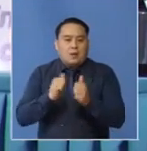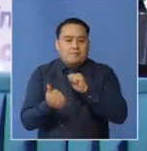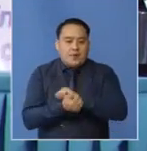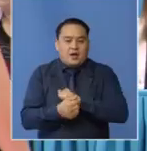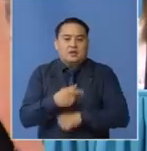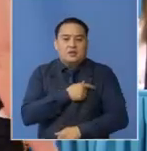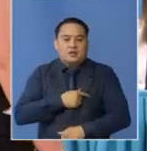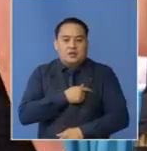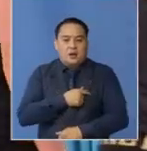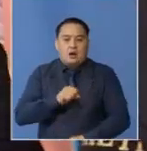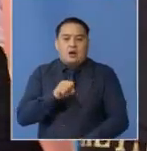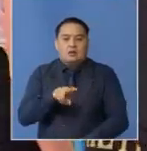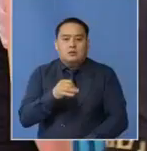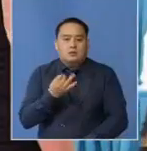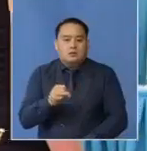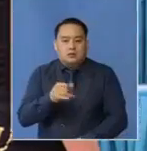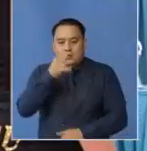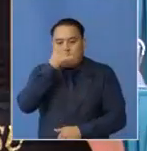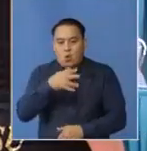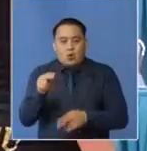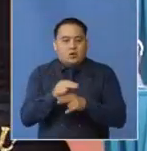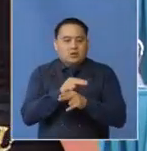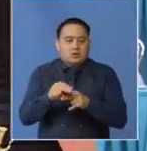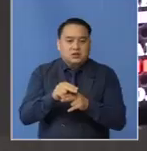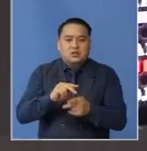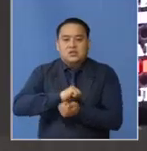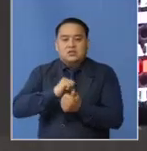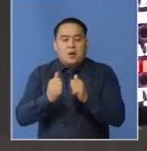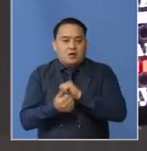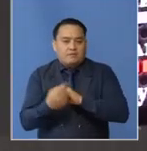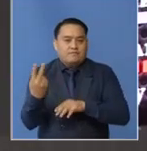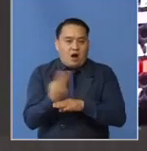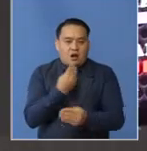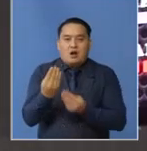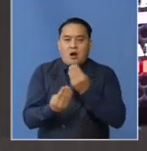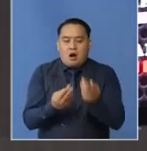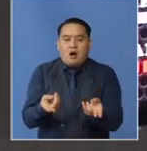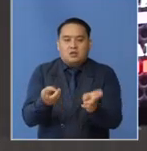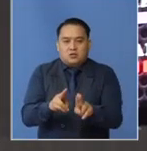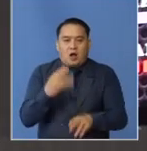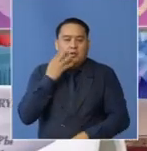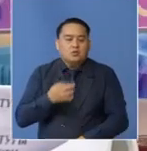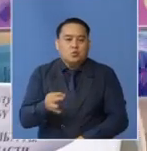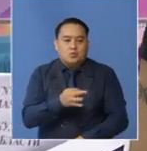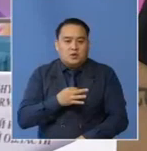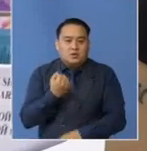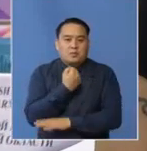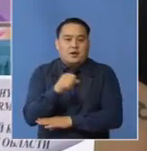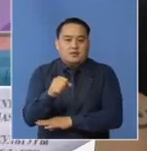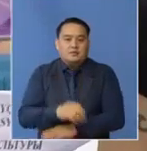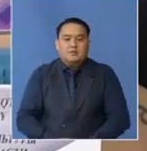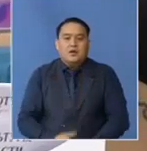перестановки тренера команды «Алтай» не смогли внести коррективы в ход игры. Вторая партия также осталась за ЖТСУ. Мы